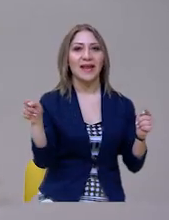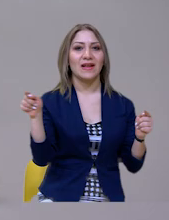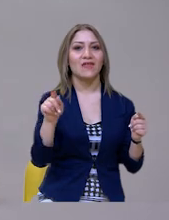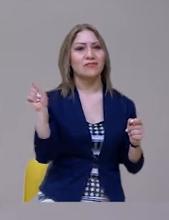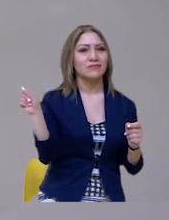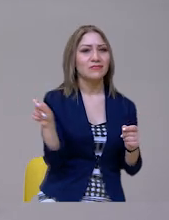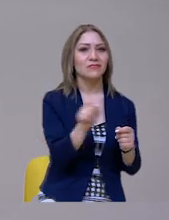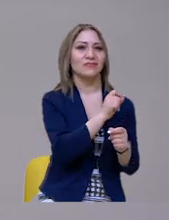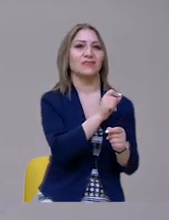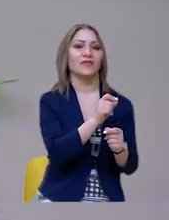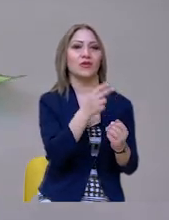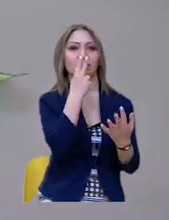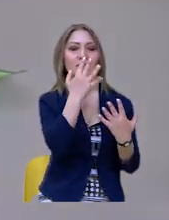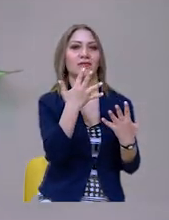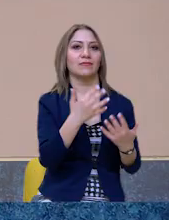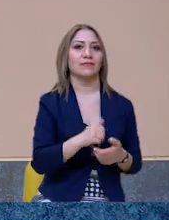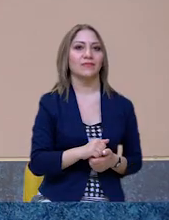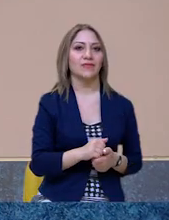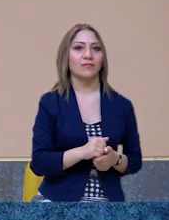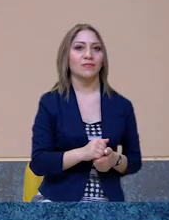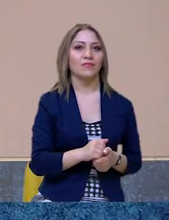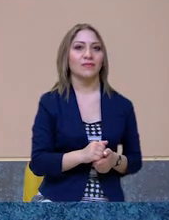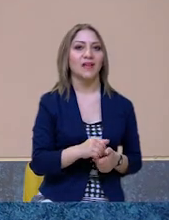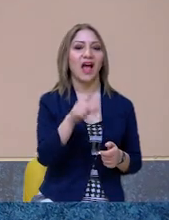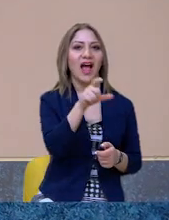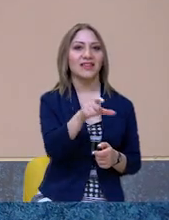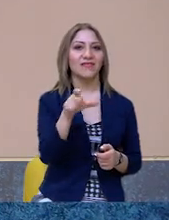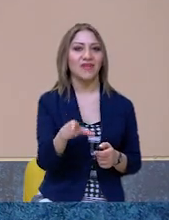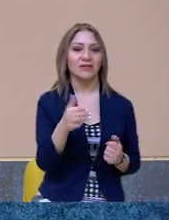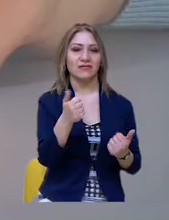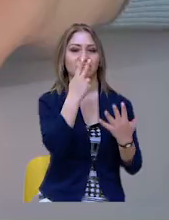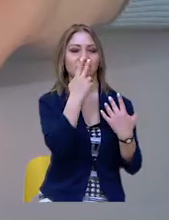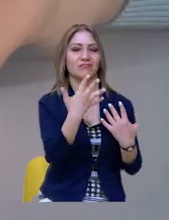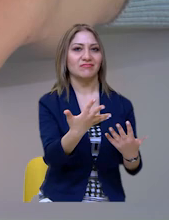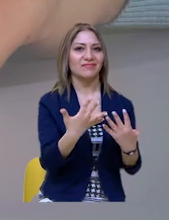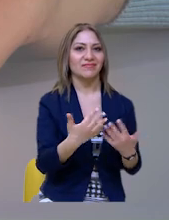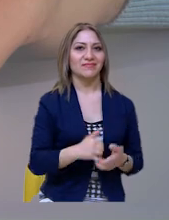ընդգծենք, որ ամեն հատված տեսանելի լինի։